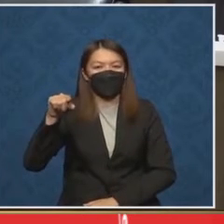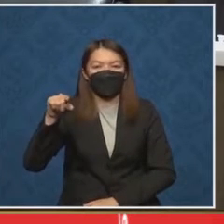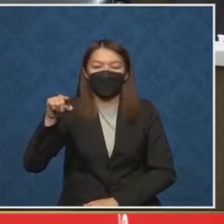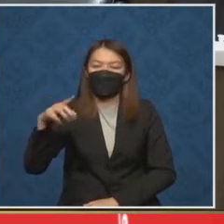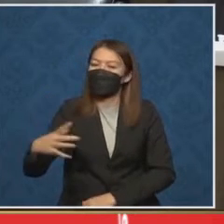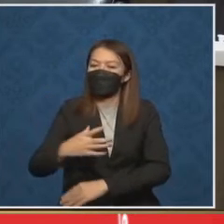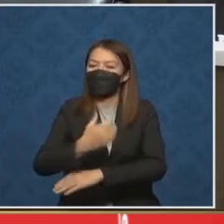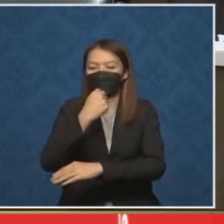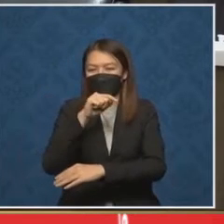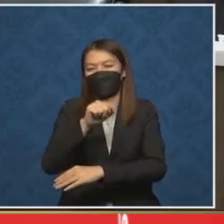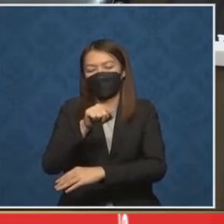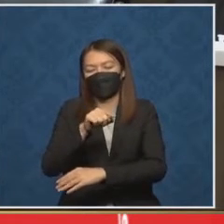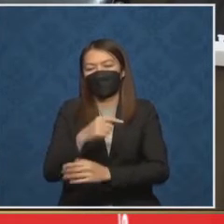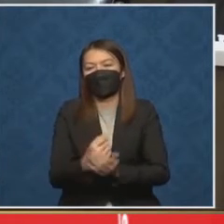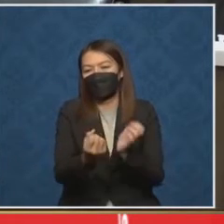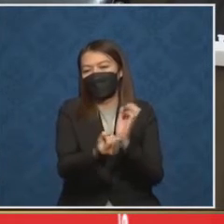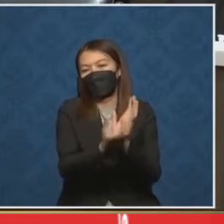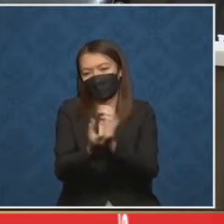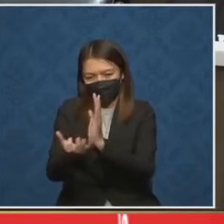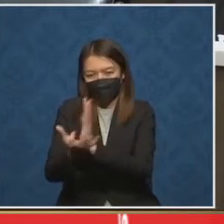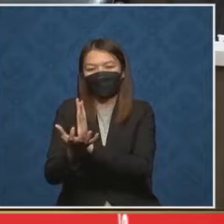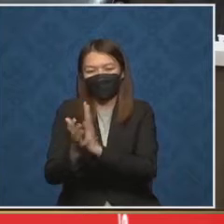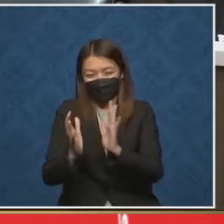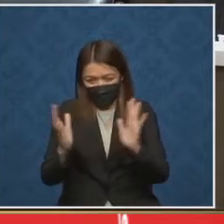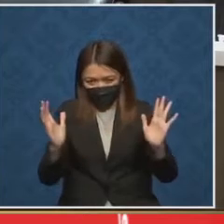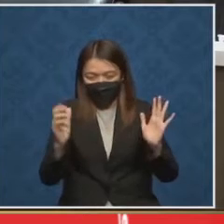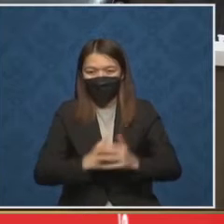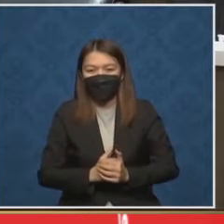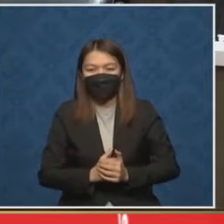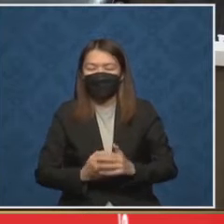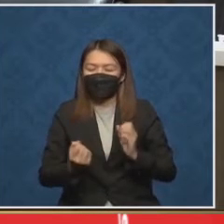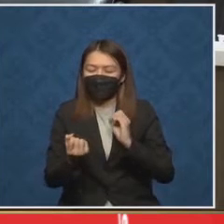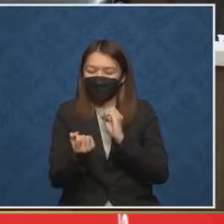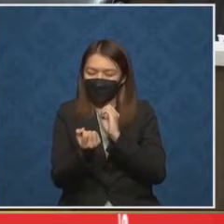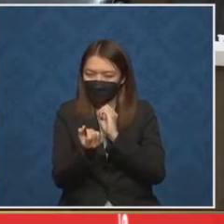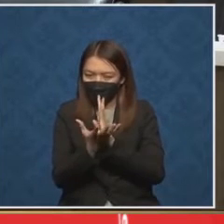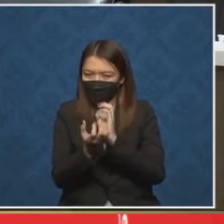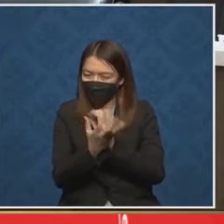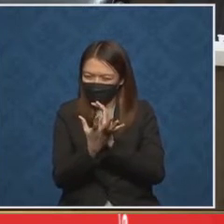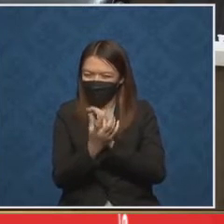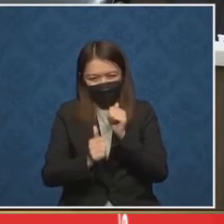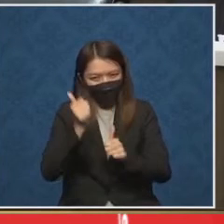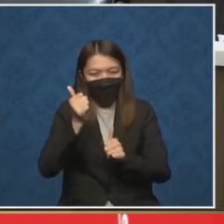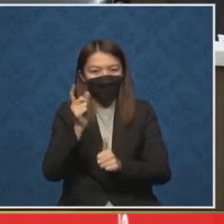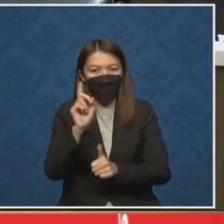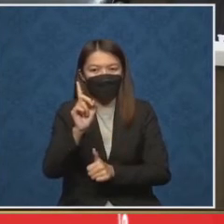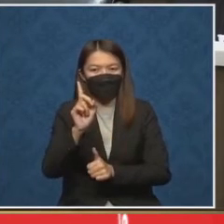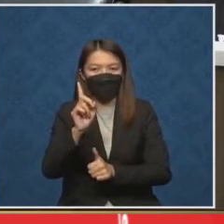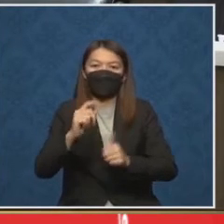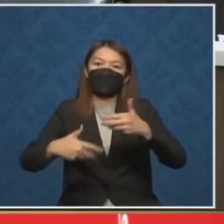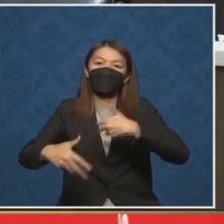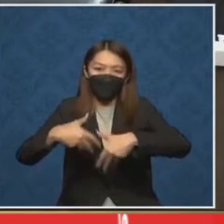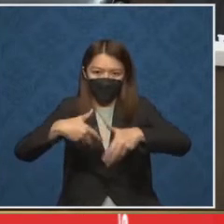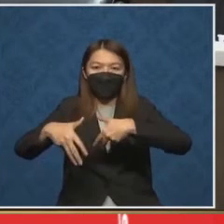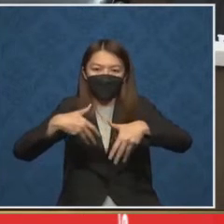ได้พูดไปท่านผู้ชี้แจงก็พูดไปแต่สิ่งที่กระทบมากที่สุดคืออะไรทราบไหมครับคือพี่น้องประชาช